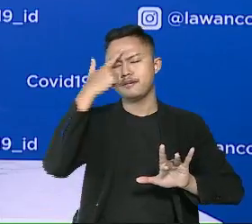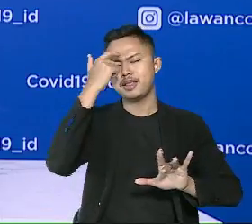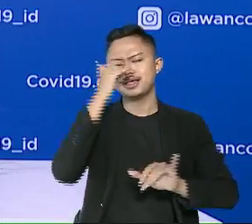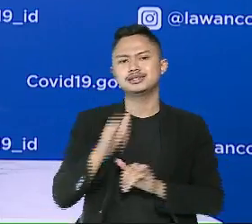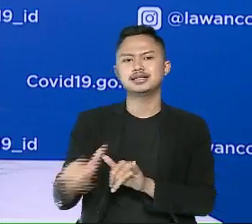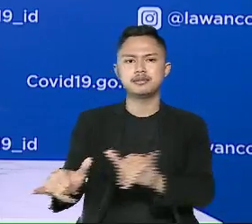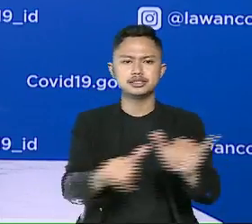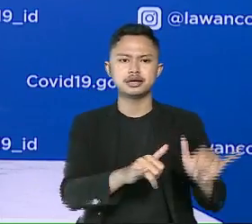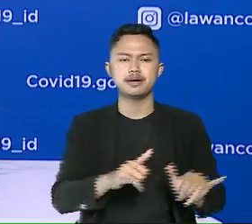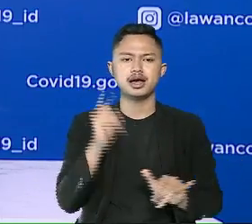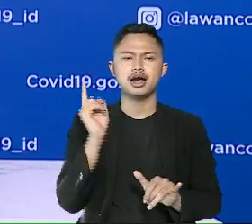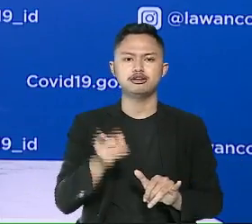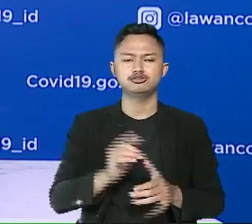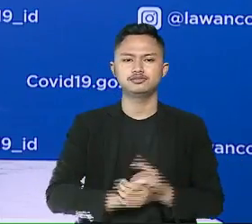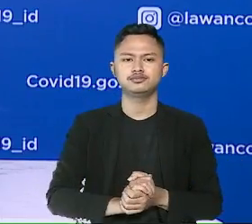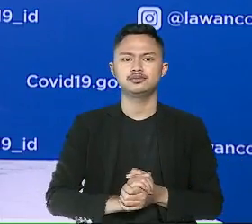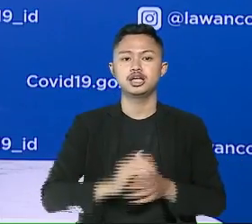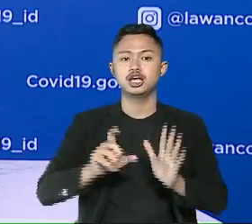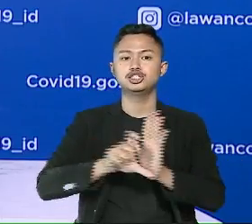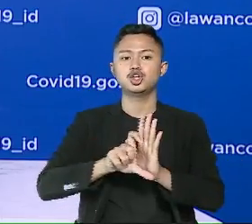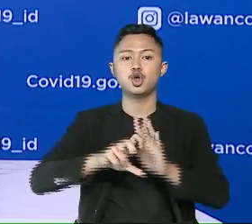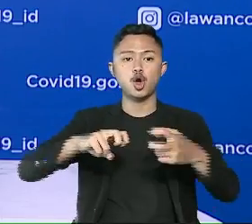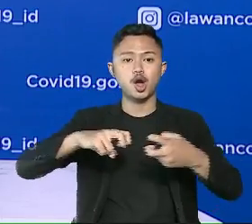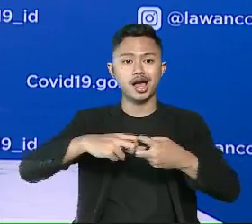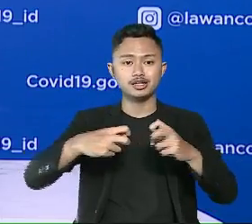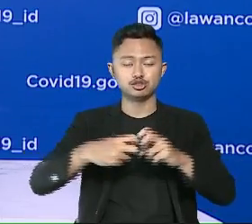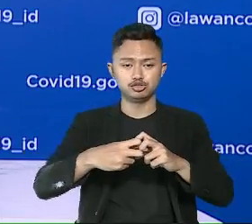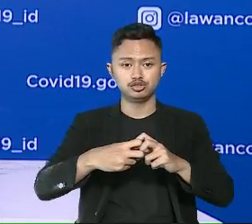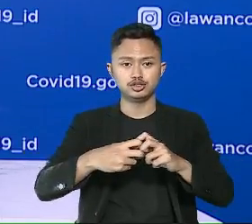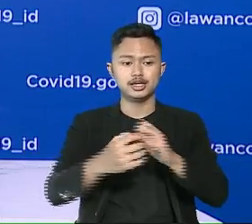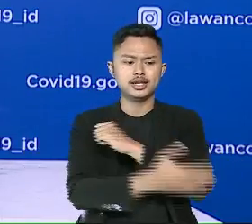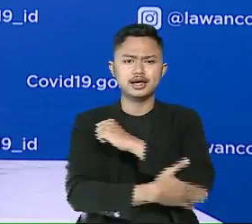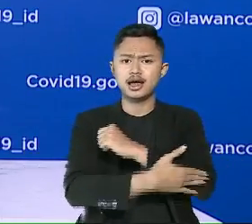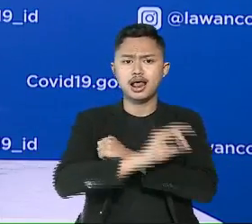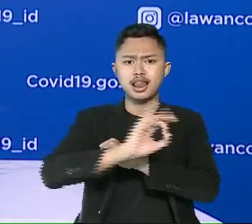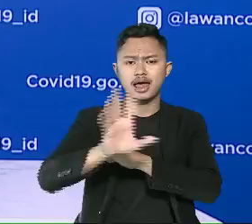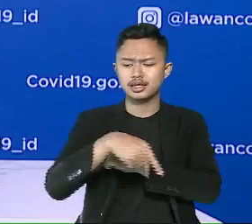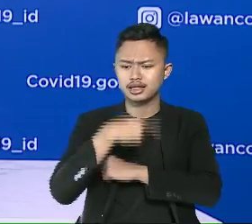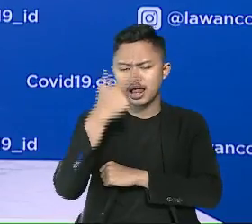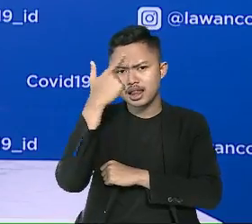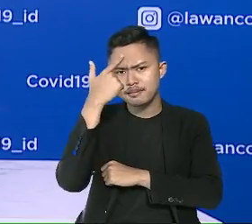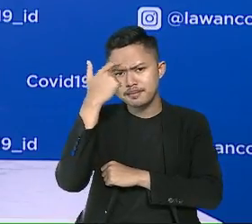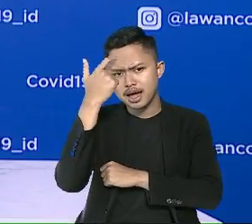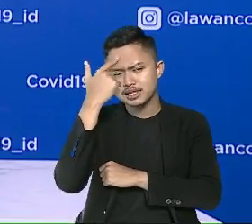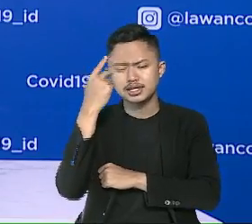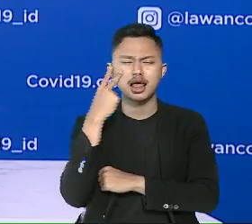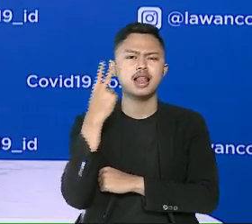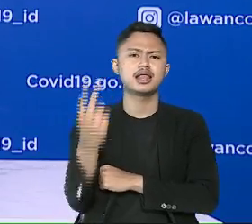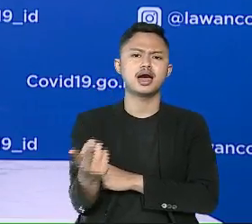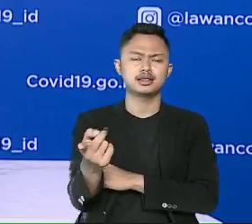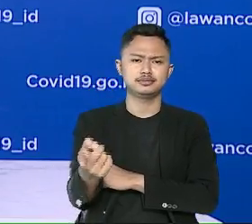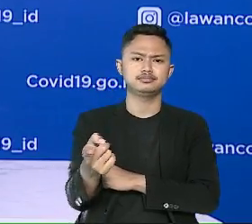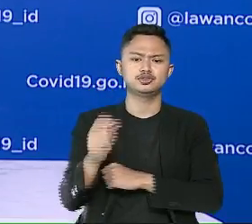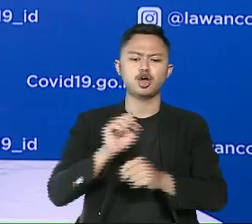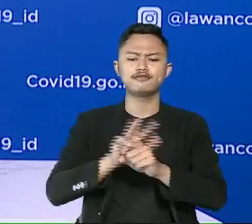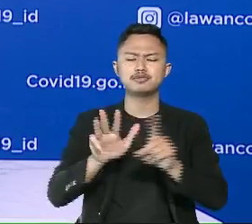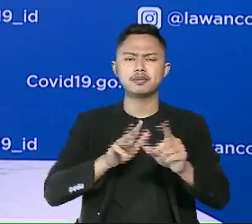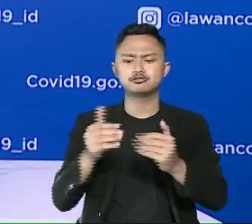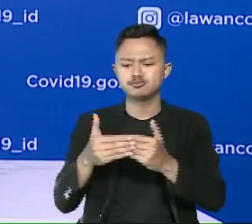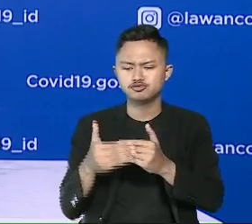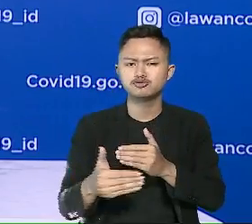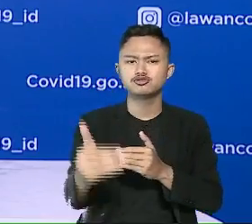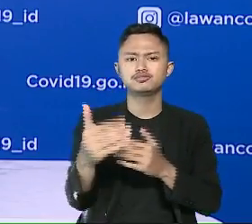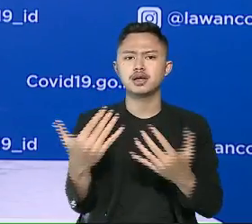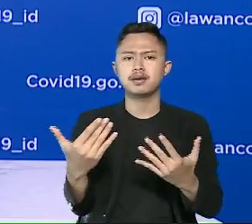bersama. Studi kasus dapat digunakan untuk memprediksi perkembangan COVID-19 ke depan